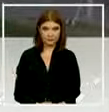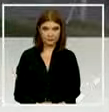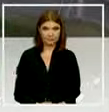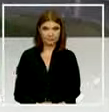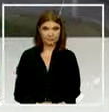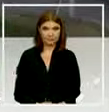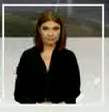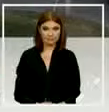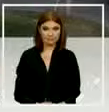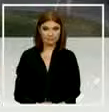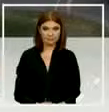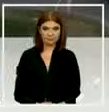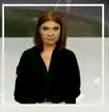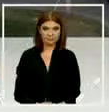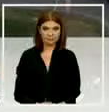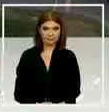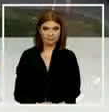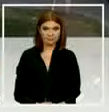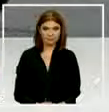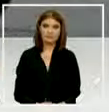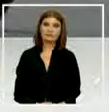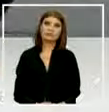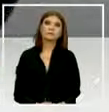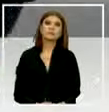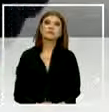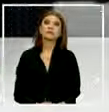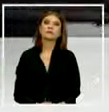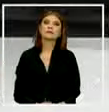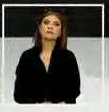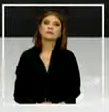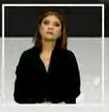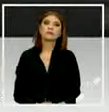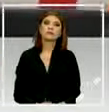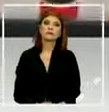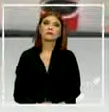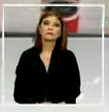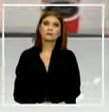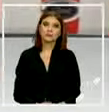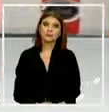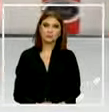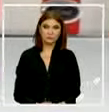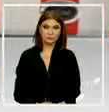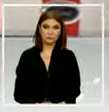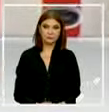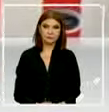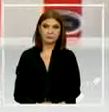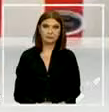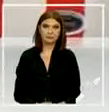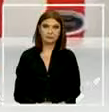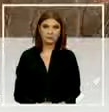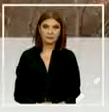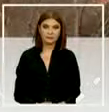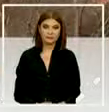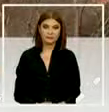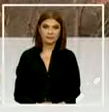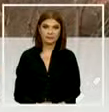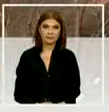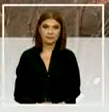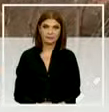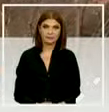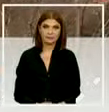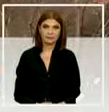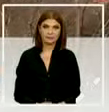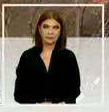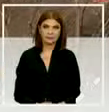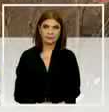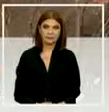víctimas, los abogados de las víctimas, lo que han hecho ha sido impugnarla, diciendo que primero tiene que haber un juicio justo y que se pueda indemnizar a